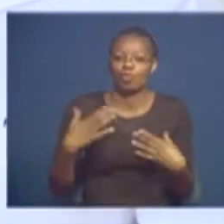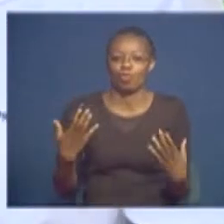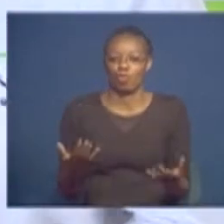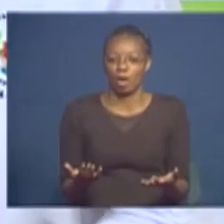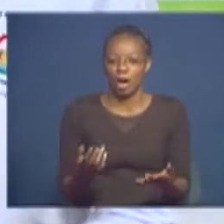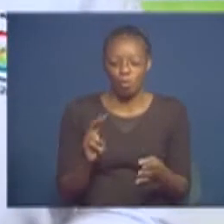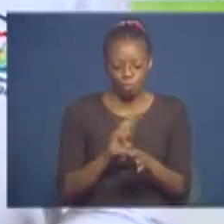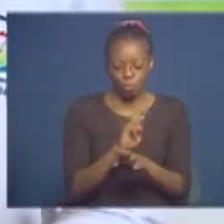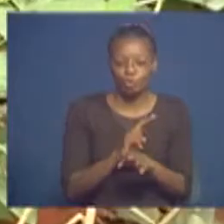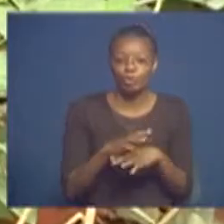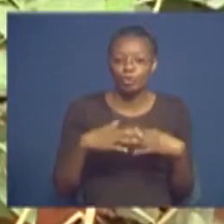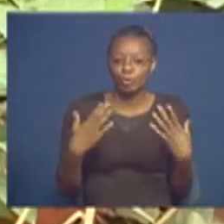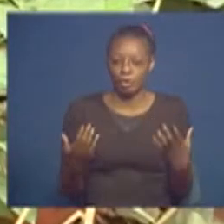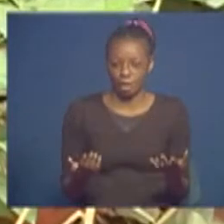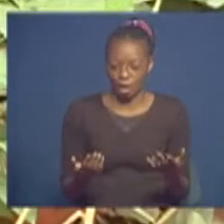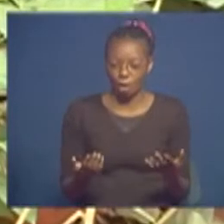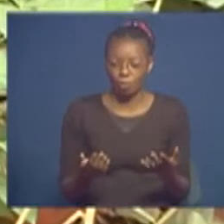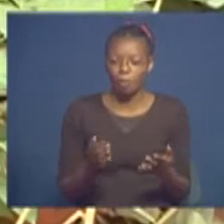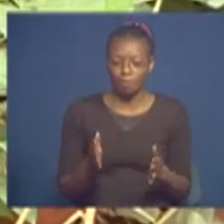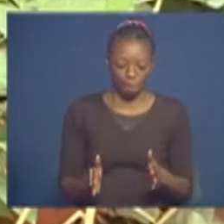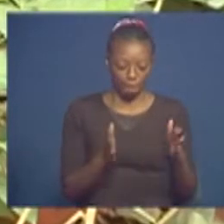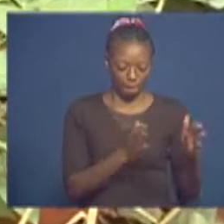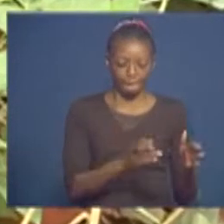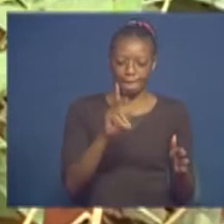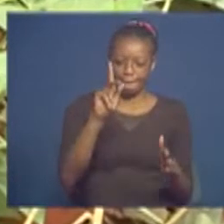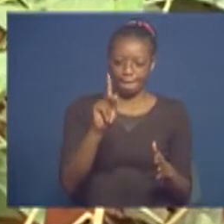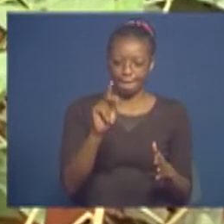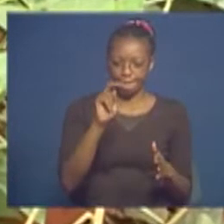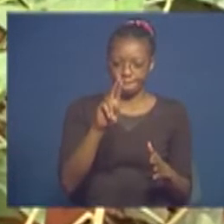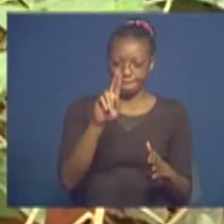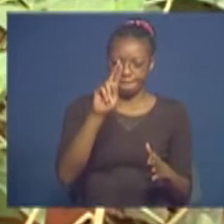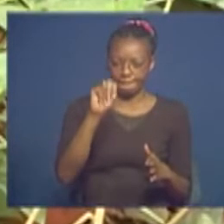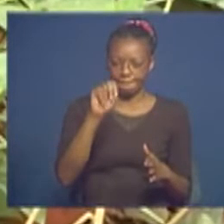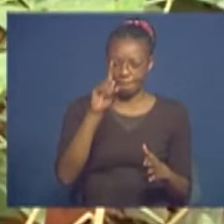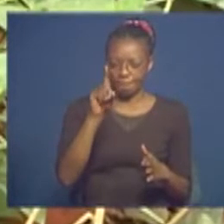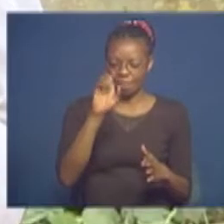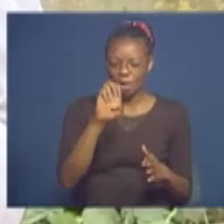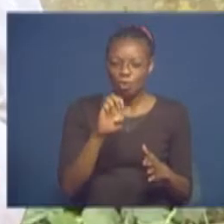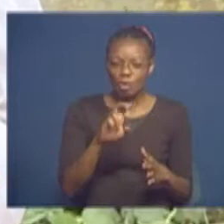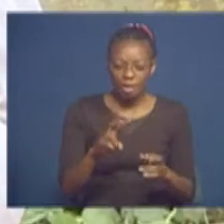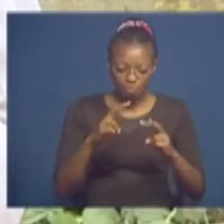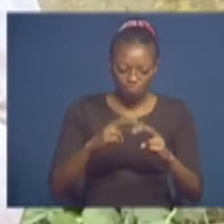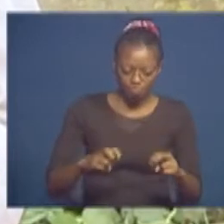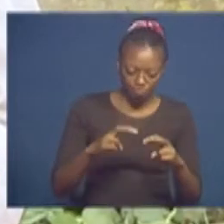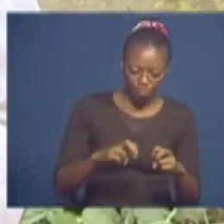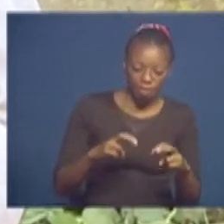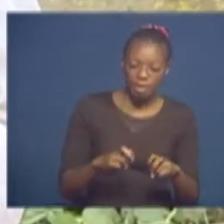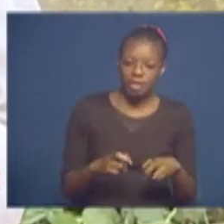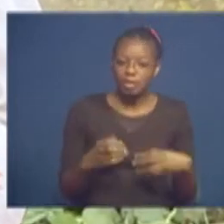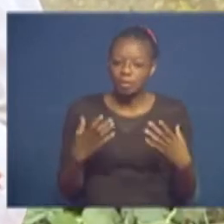wa mboga ya kiasili. Kunde ni mboga nyingine ambayo imeweza kufanyiwa utafiti. Matumizi mojapo